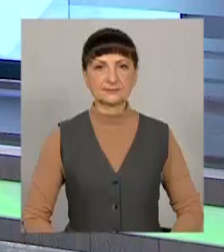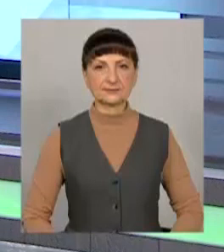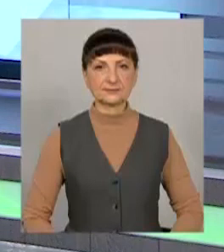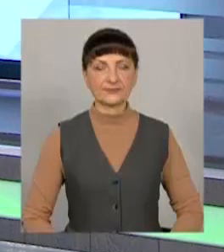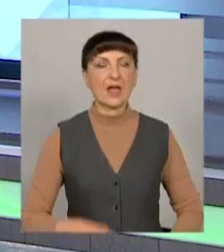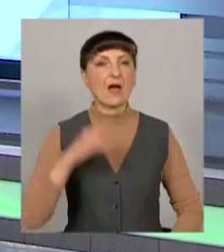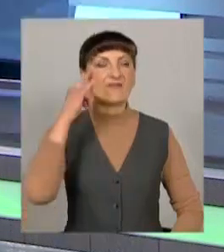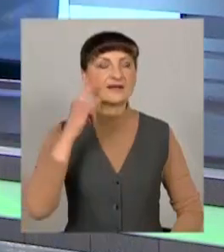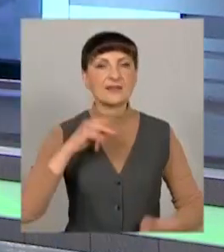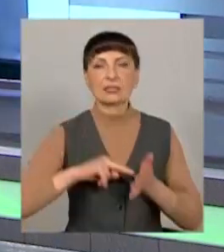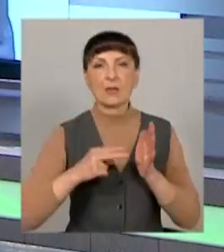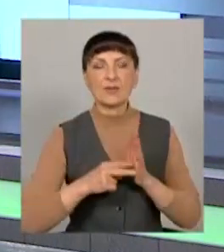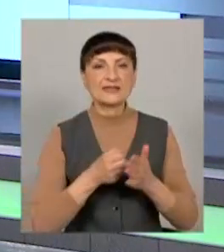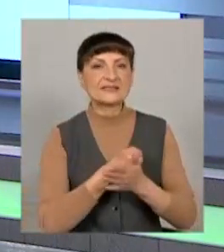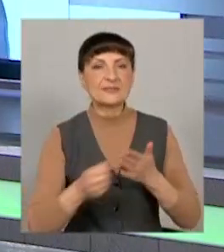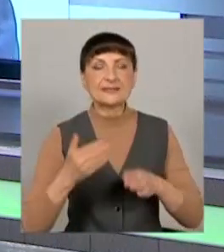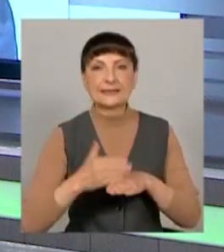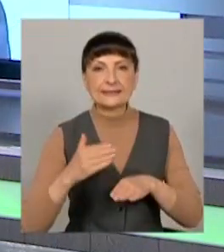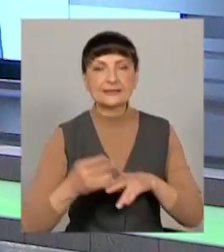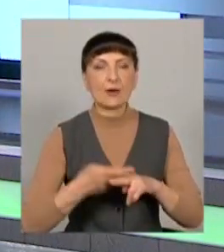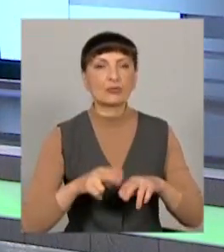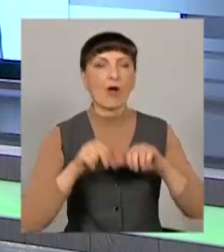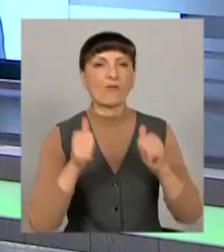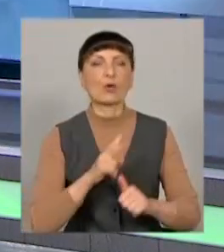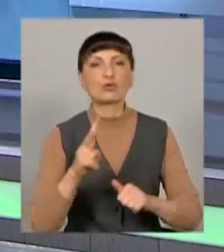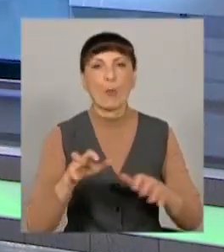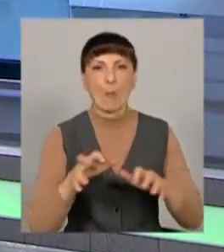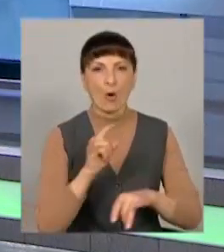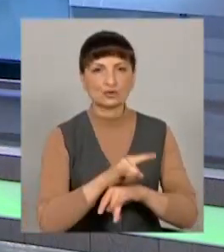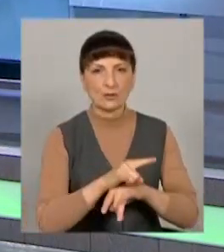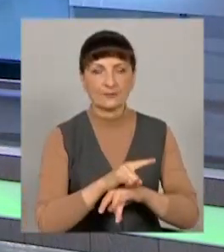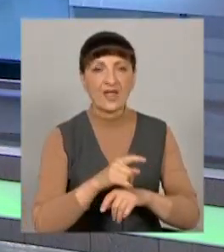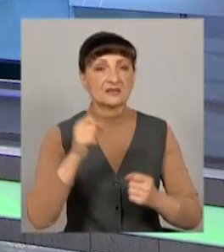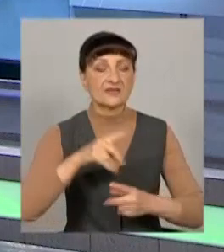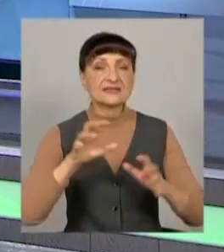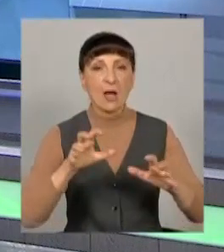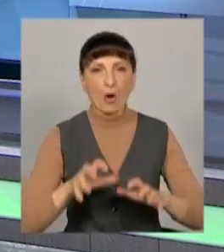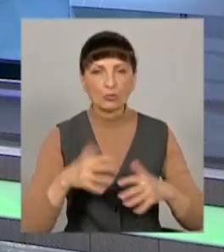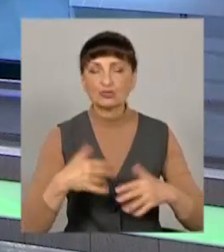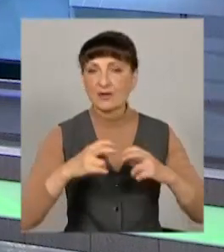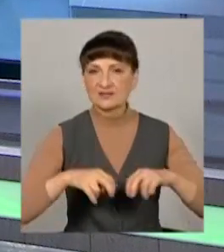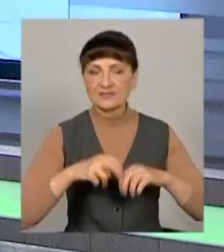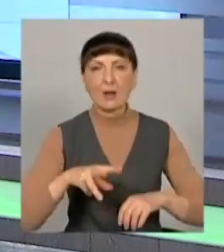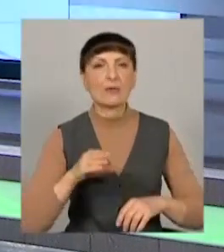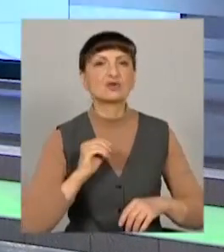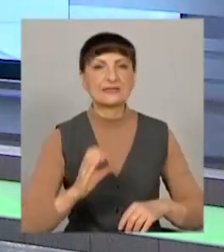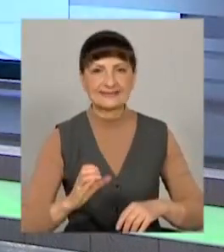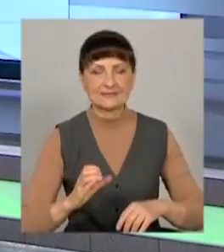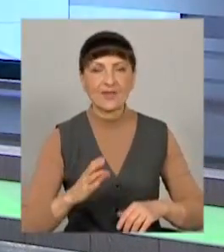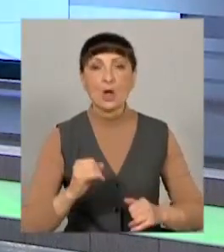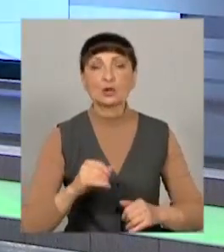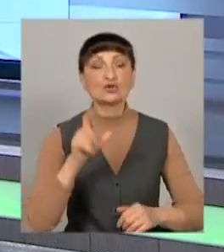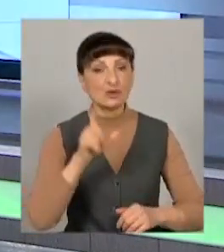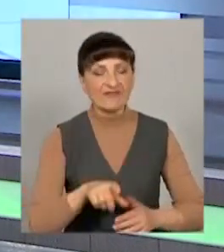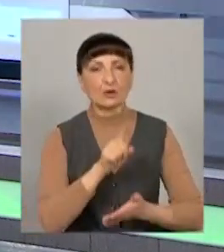В Казахстане намерены списывать кредиты, которые оформили мошенники. Соответствующий законопроект рассмотрели в Мажилисе. Но заемщик